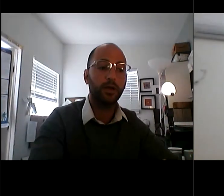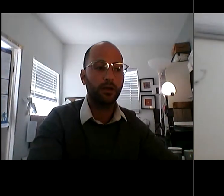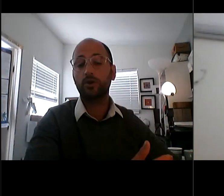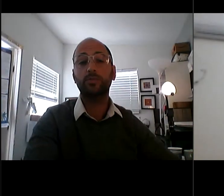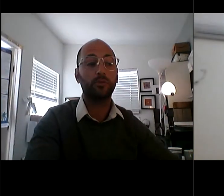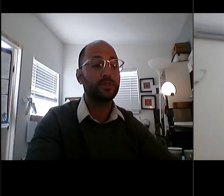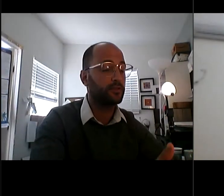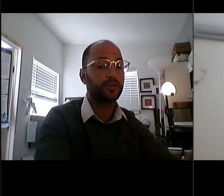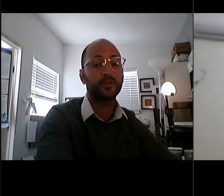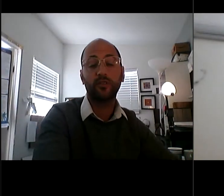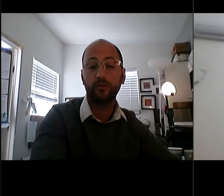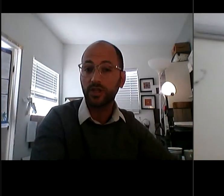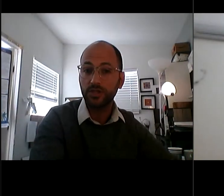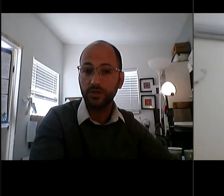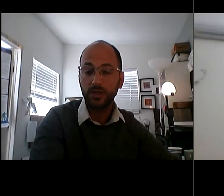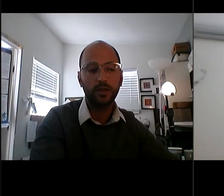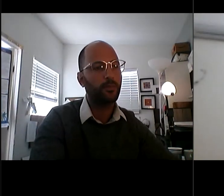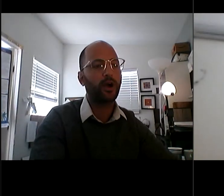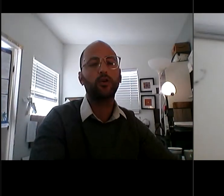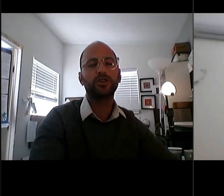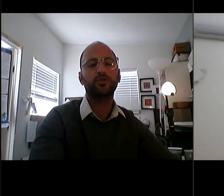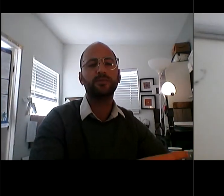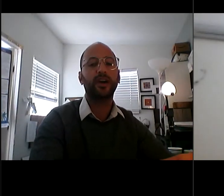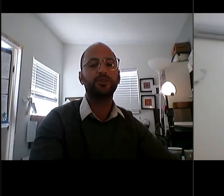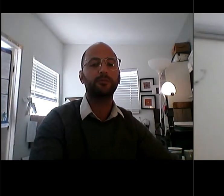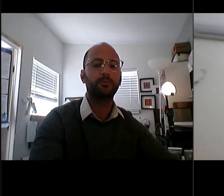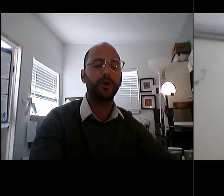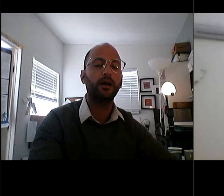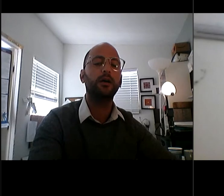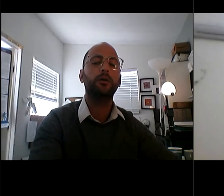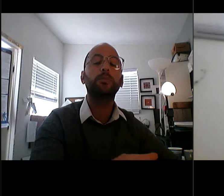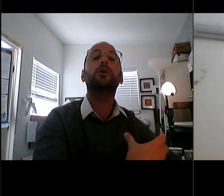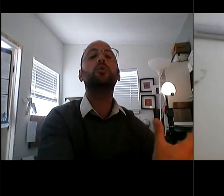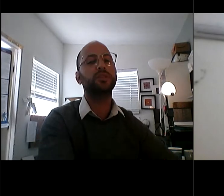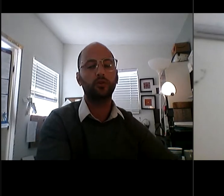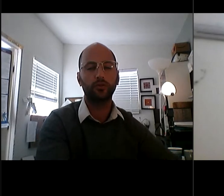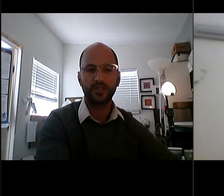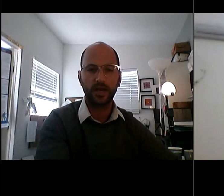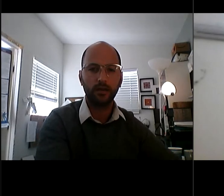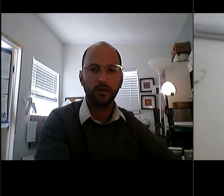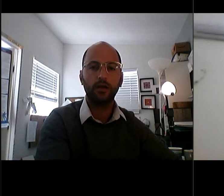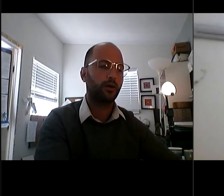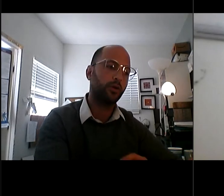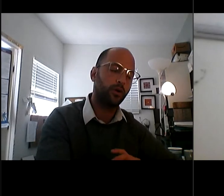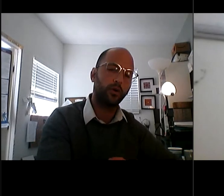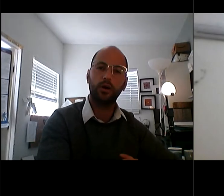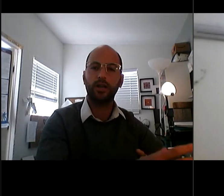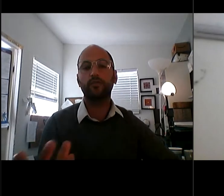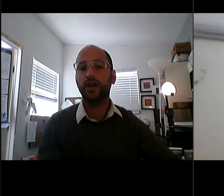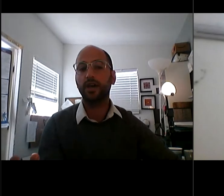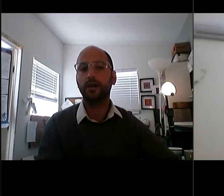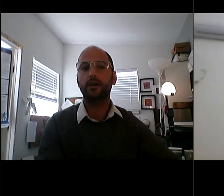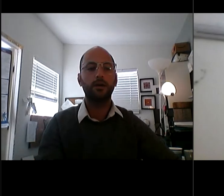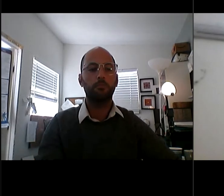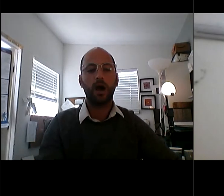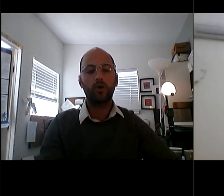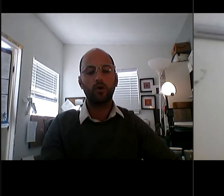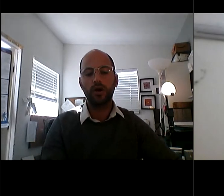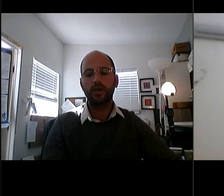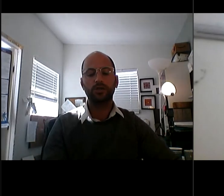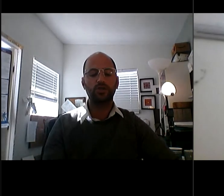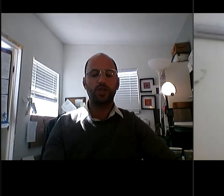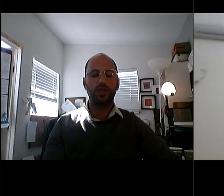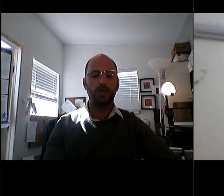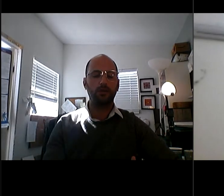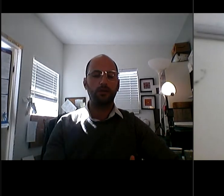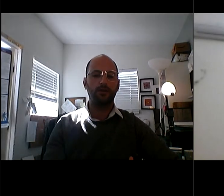ARV מסוים. אבל מה קורה שפתאום מוסיפים עוד סקורי פוטאג'? מה קורה שעושים דברים שהם טיפה מחוץ לקופסה, או לכיוון אחר? מה